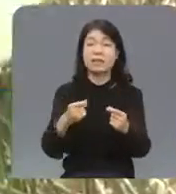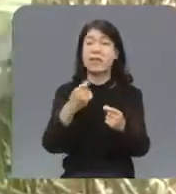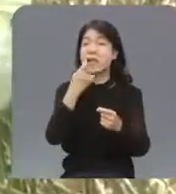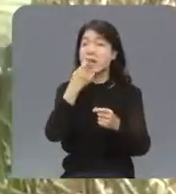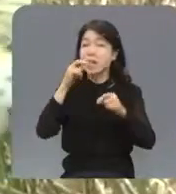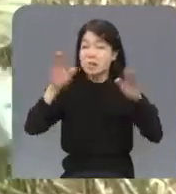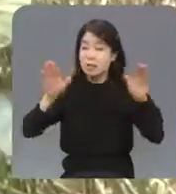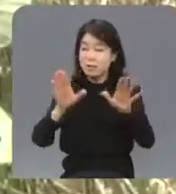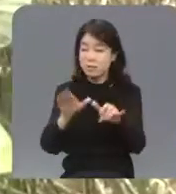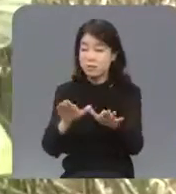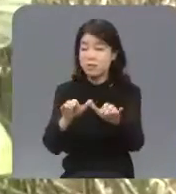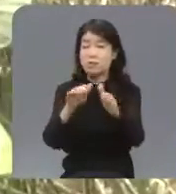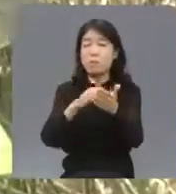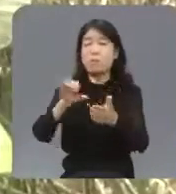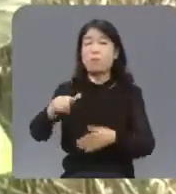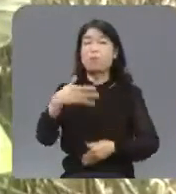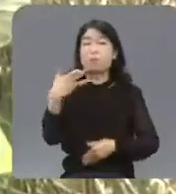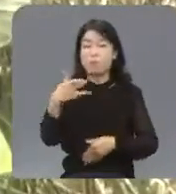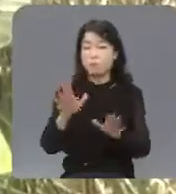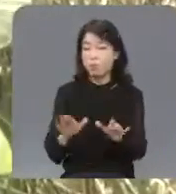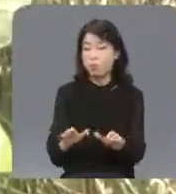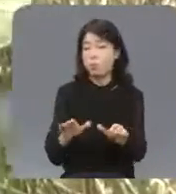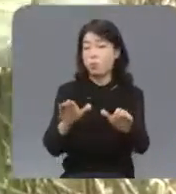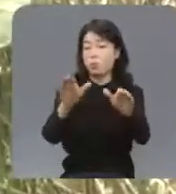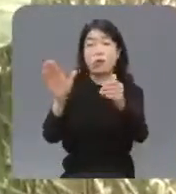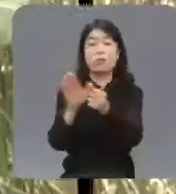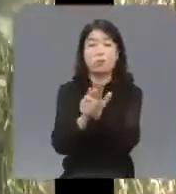518마리를 날리며 희생자들의 넋을 위로했습니다.